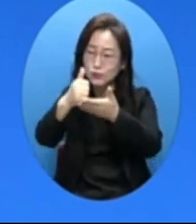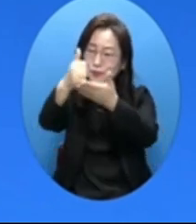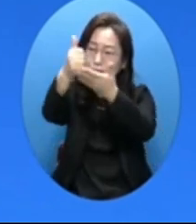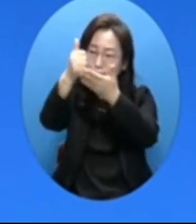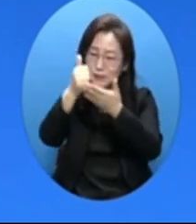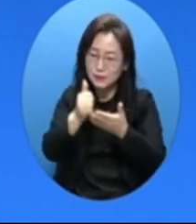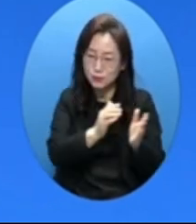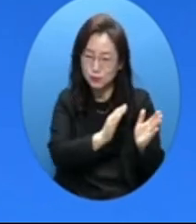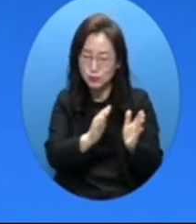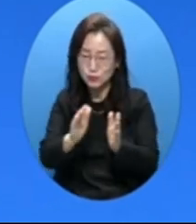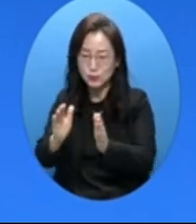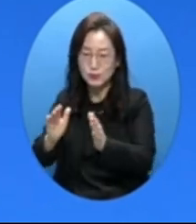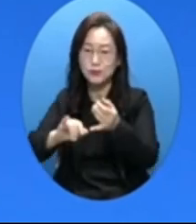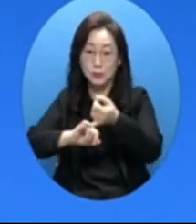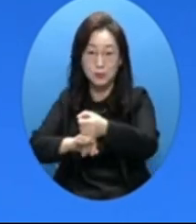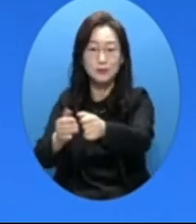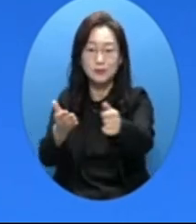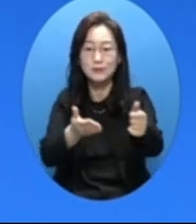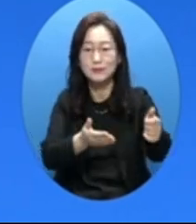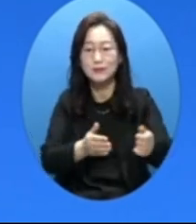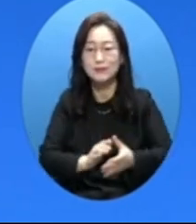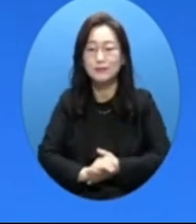살아야 할 것입니다